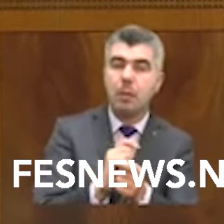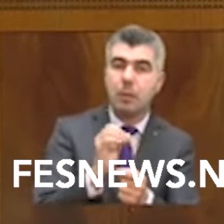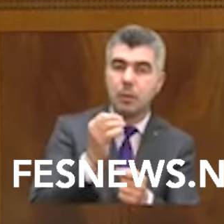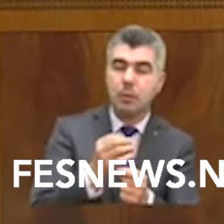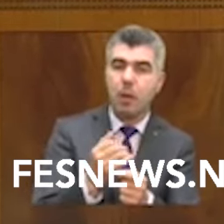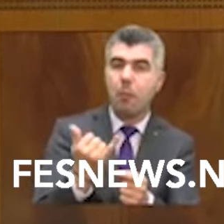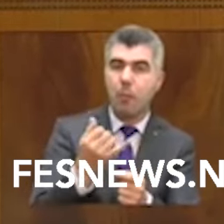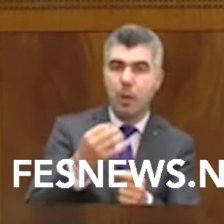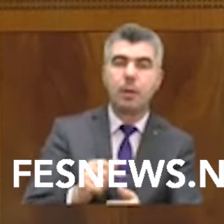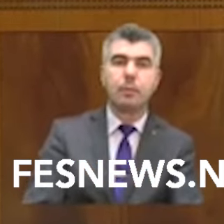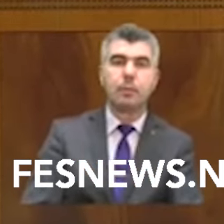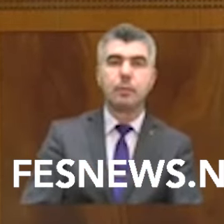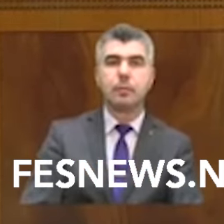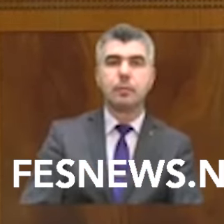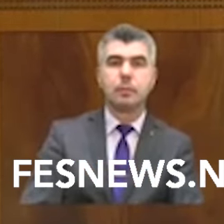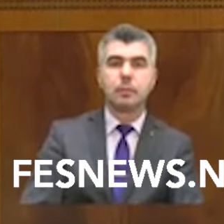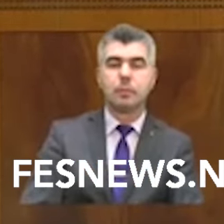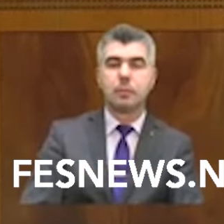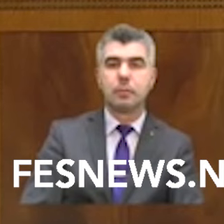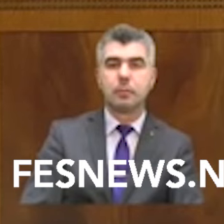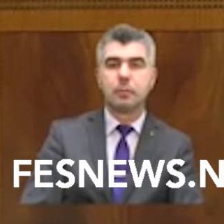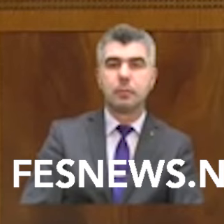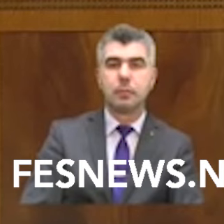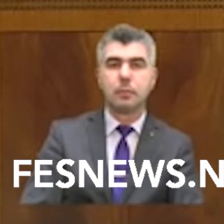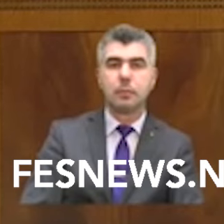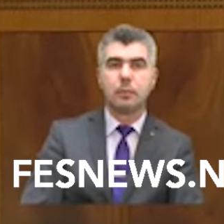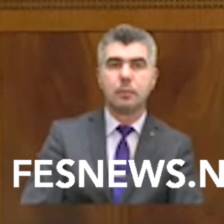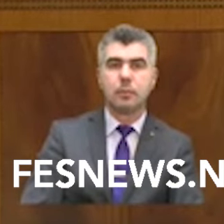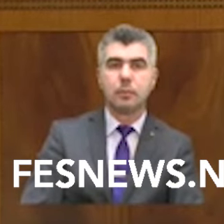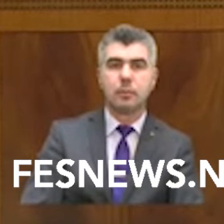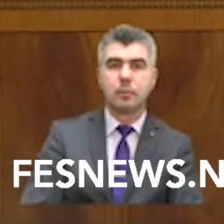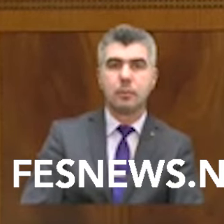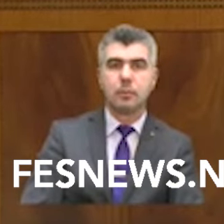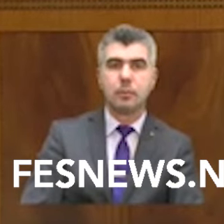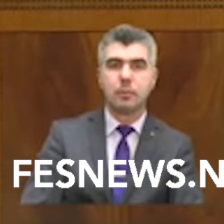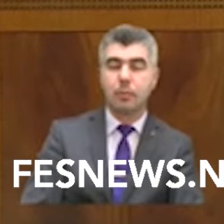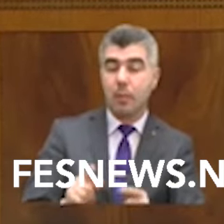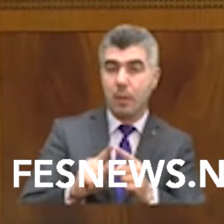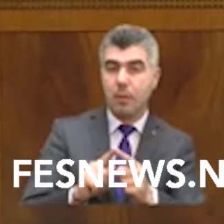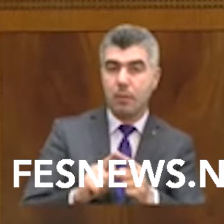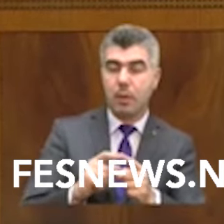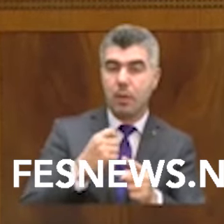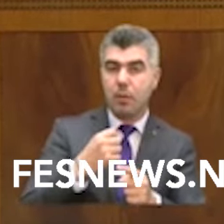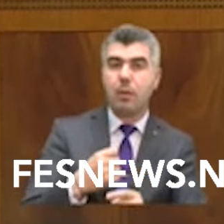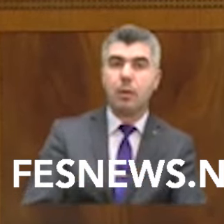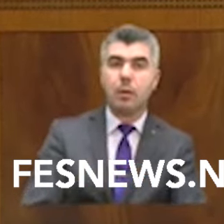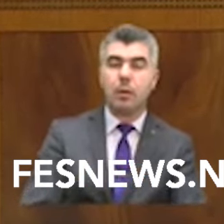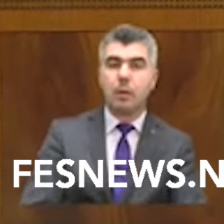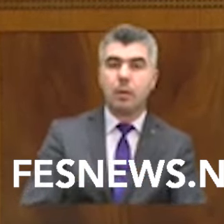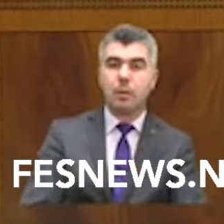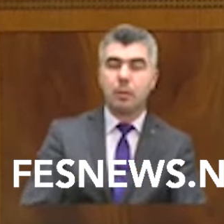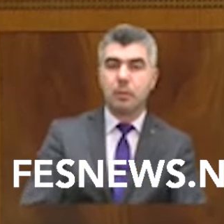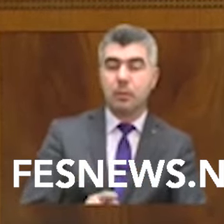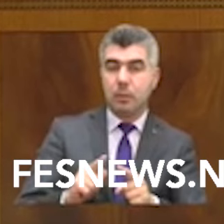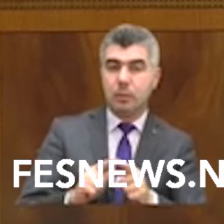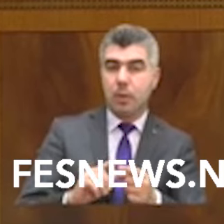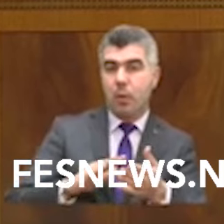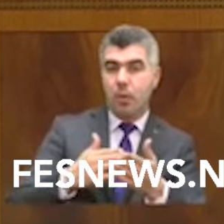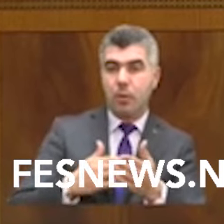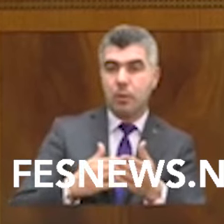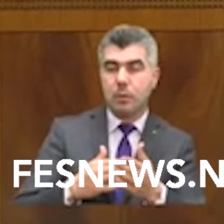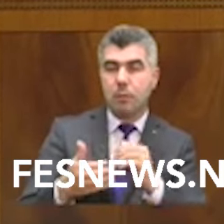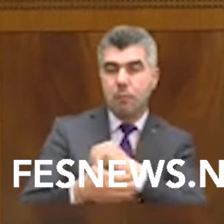هو كبير. وفي الحقيقه يعني هذا العرض ديال اللي جبناه للطبقه